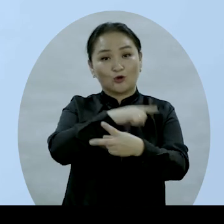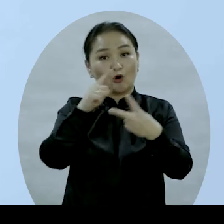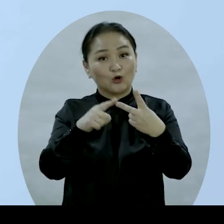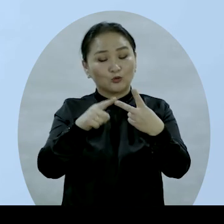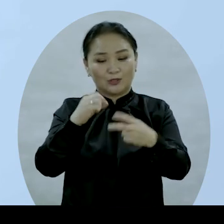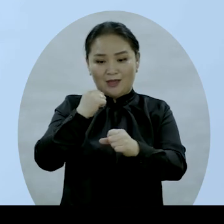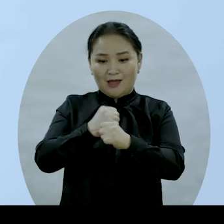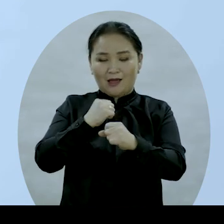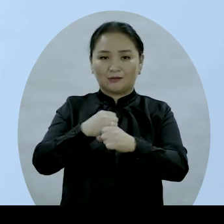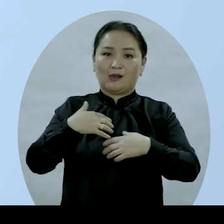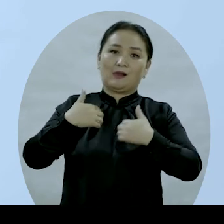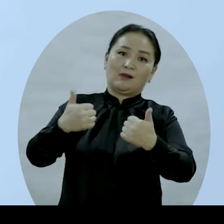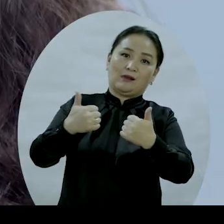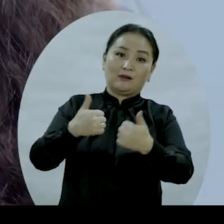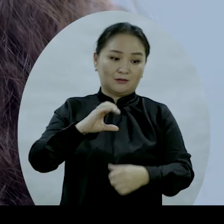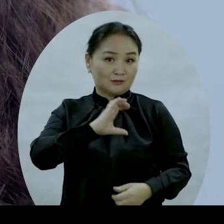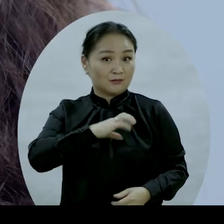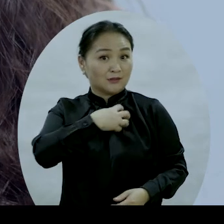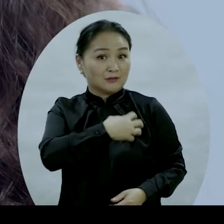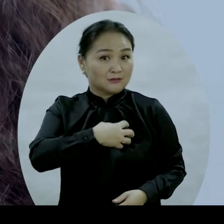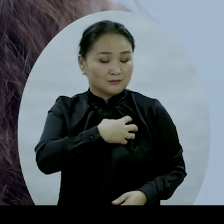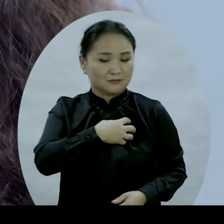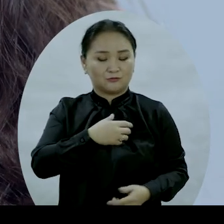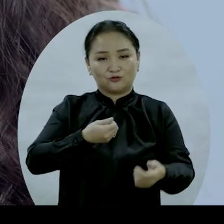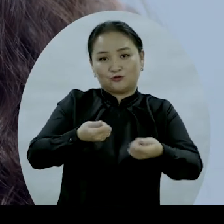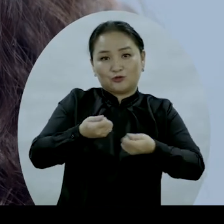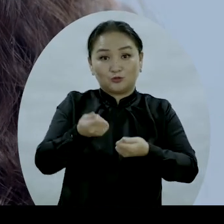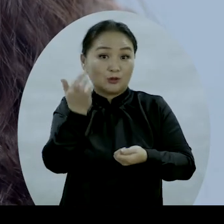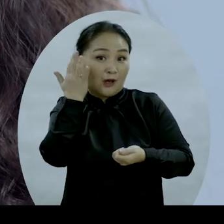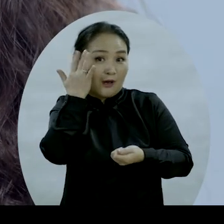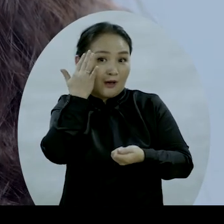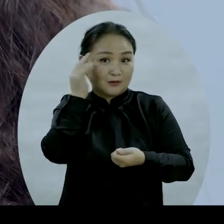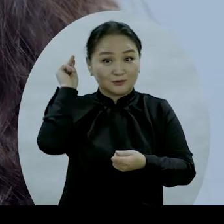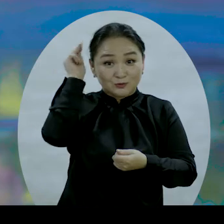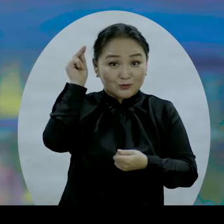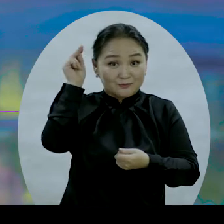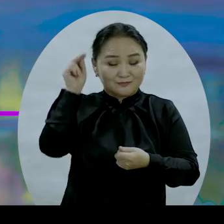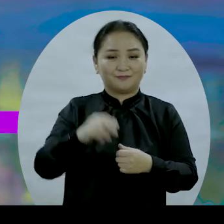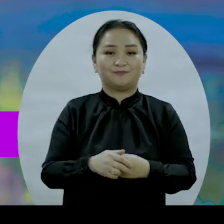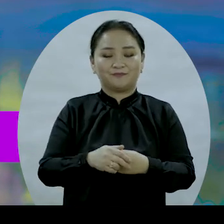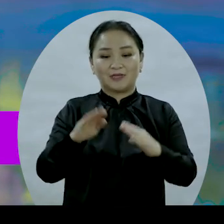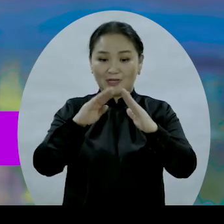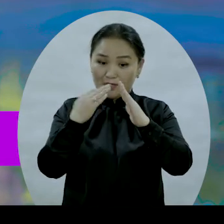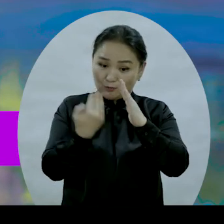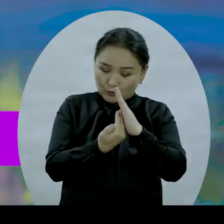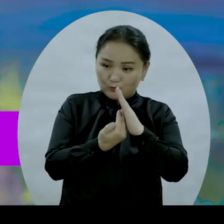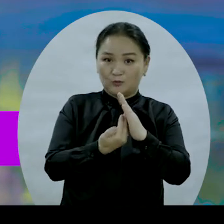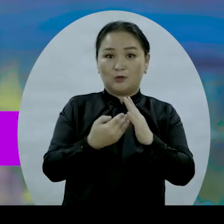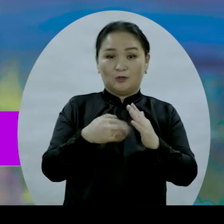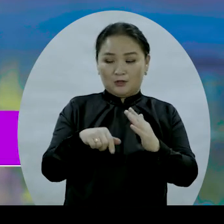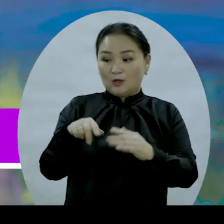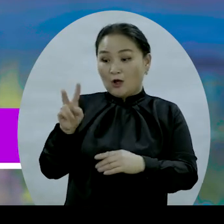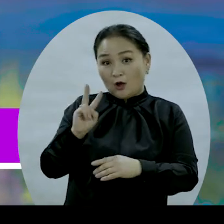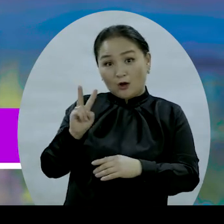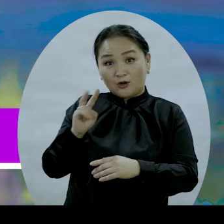Хоёрдугаар ажлаас хашрах хам шинж, стрессийг зохицуулах арга зүйд суралцах, за мөн гэр бүл болон